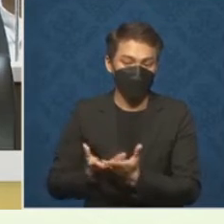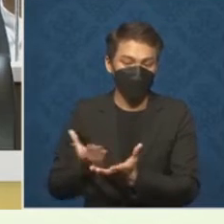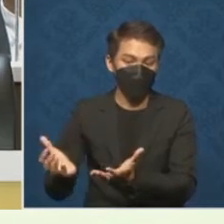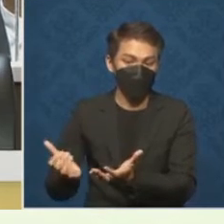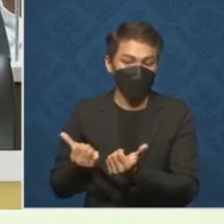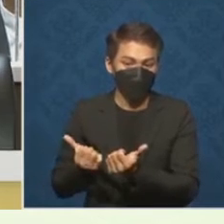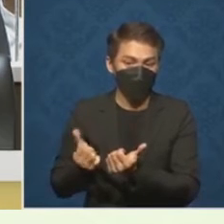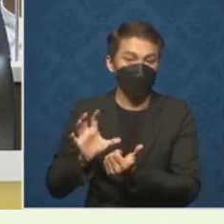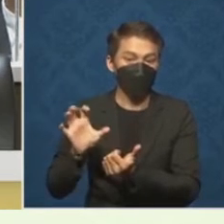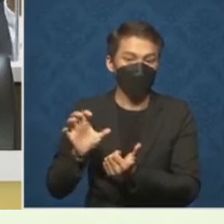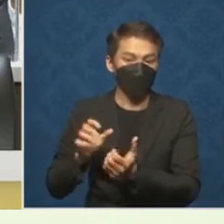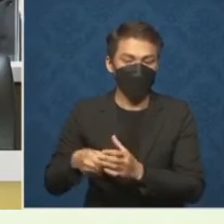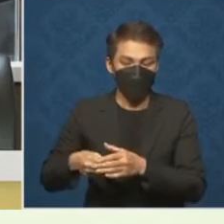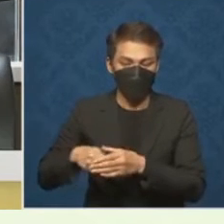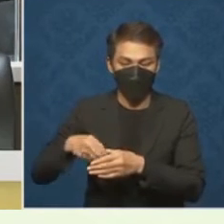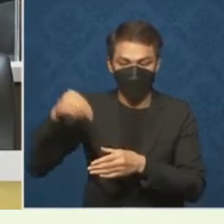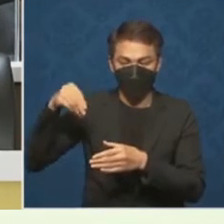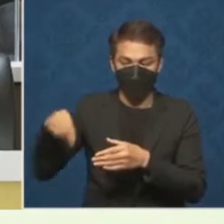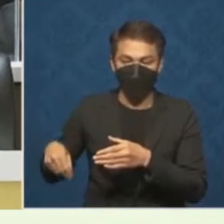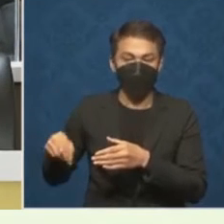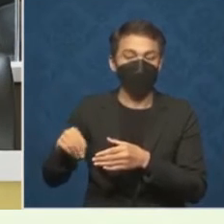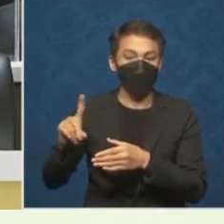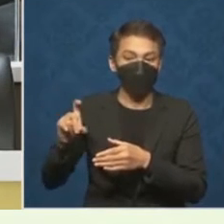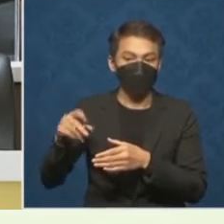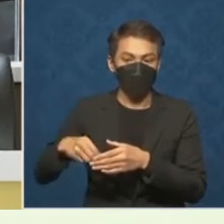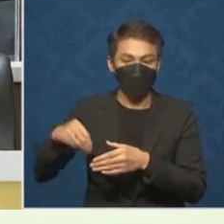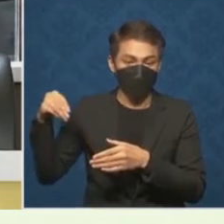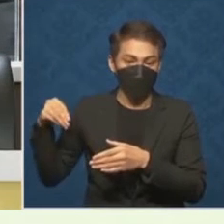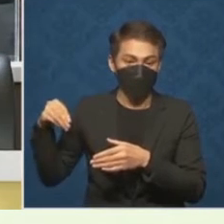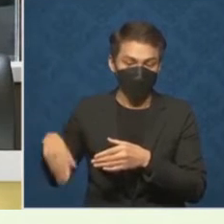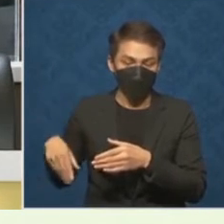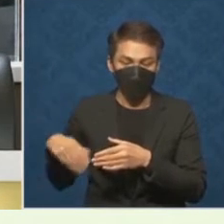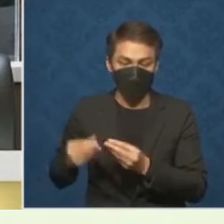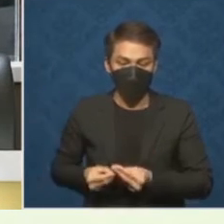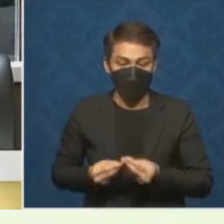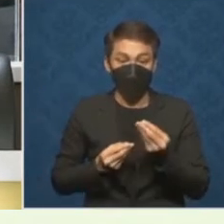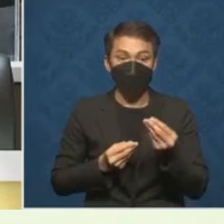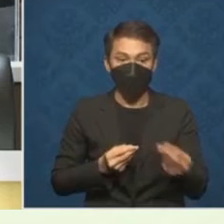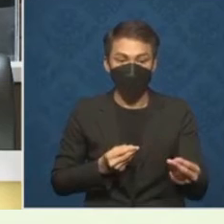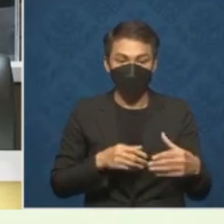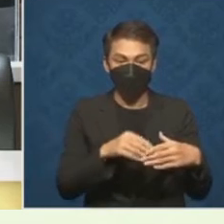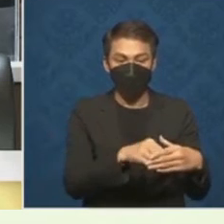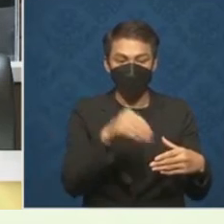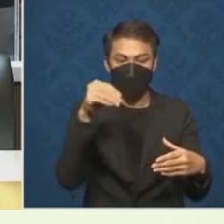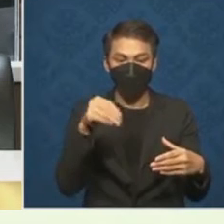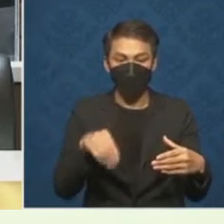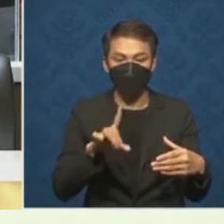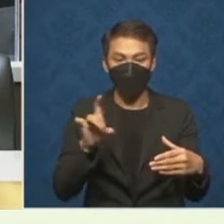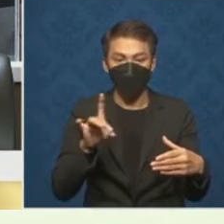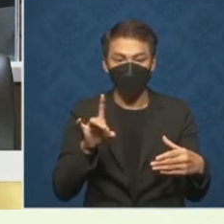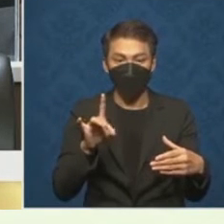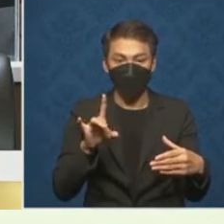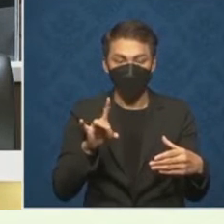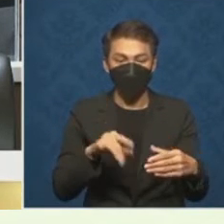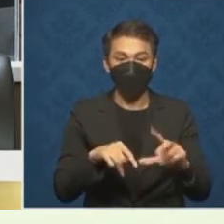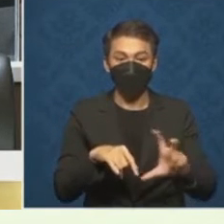500นี่ก็ชักไป100นะครับผู้ที่จะนำเงินไปแจกกับผู้มีสิทธิ์ก็ชักไปอีก100ก็เหลือ500บาทเ